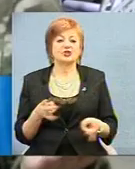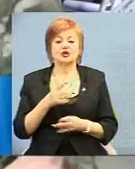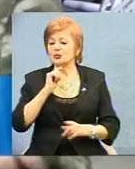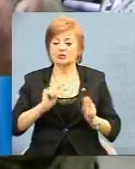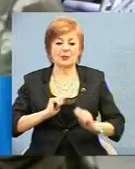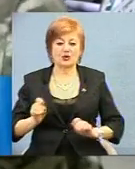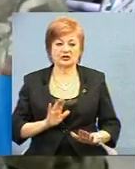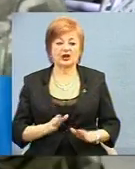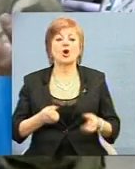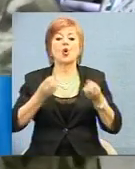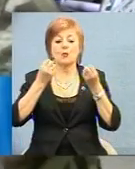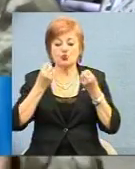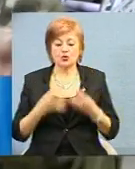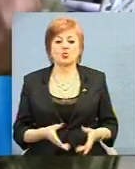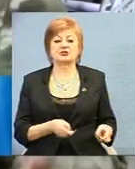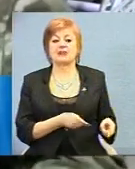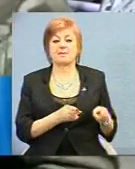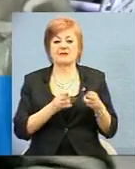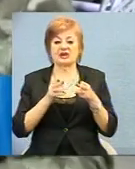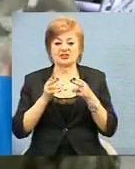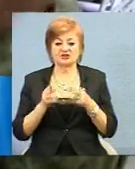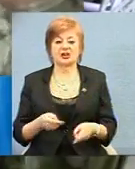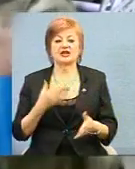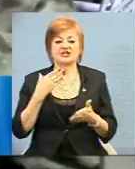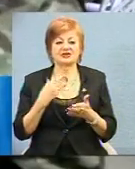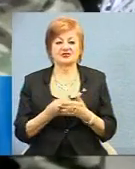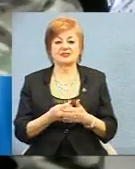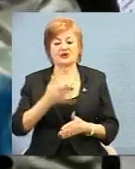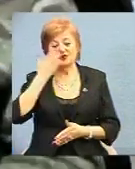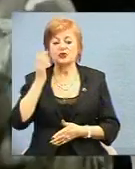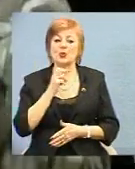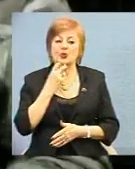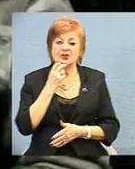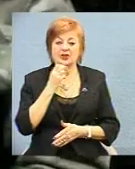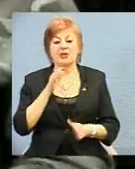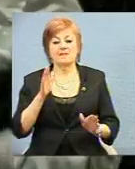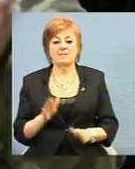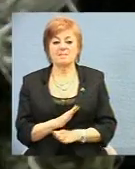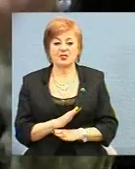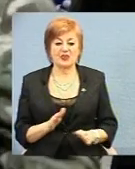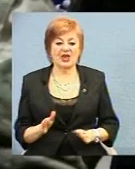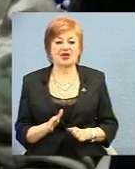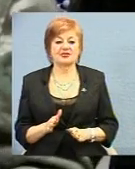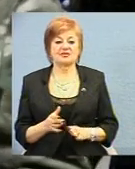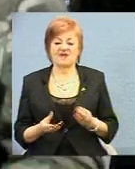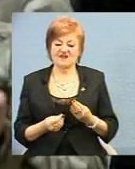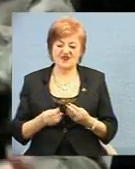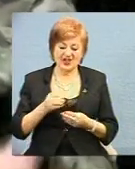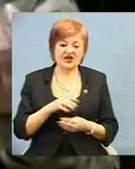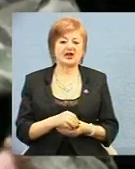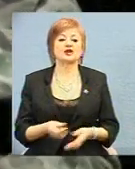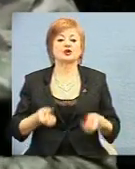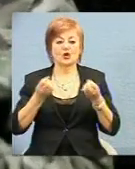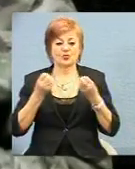подарків, приїжджайте, от просто ви, приїжджайте зі своїми веселими улыбками, зі своїми піснями, з вашими варениками.